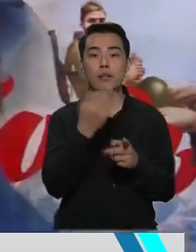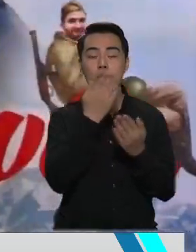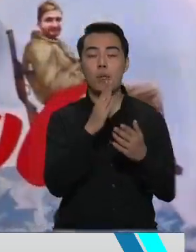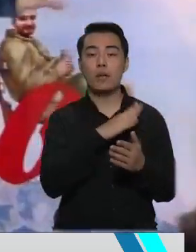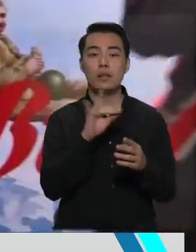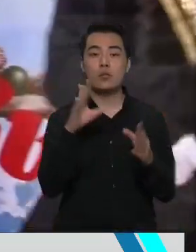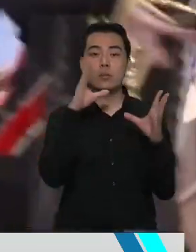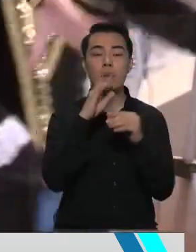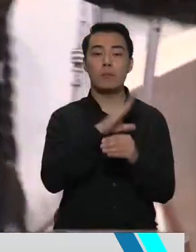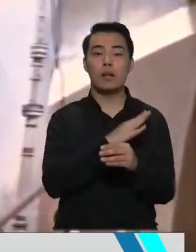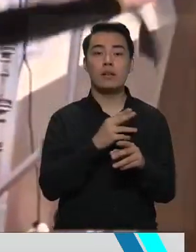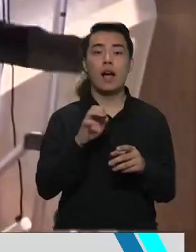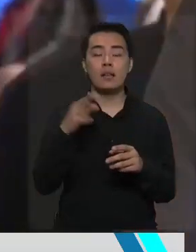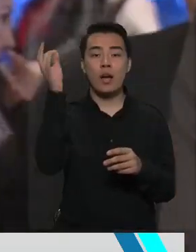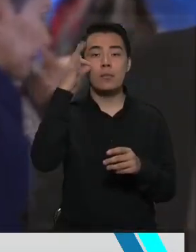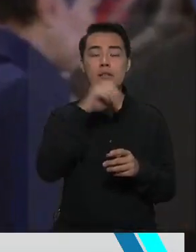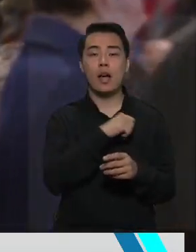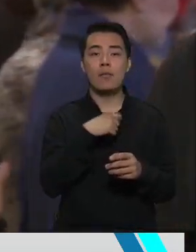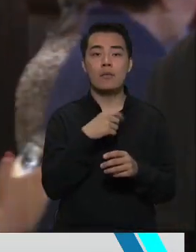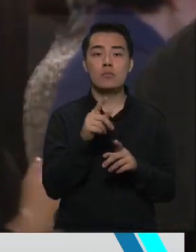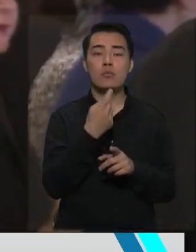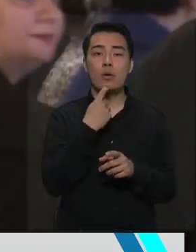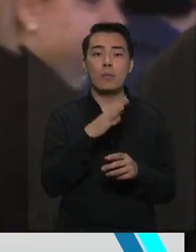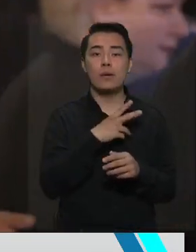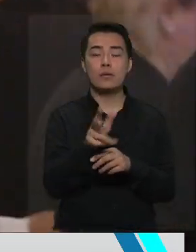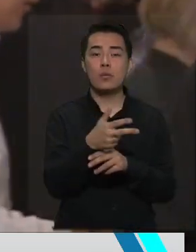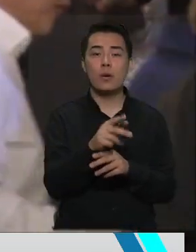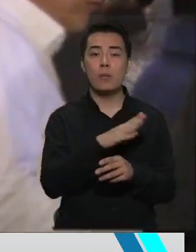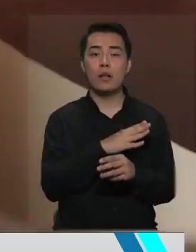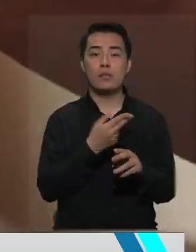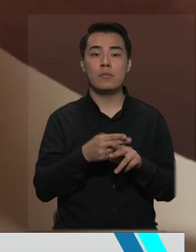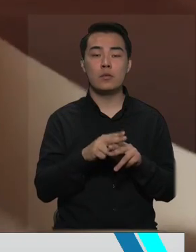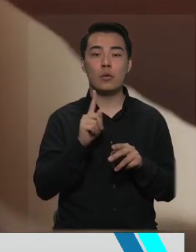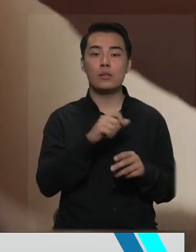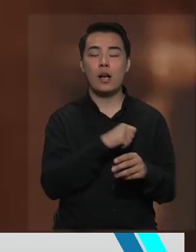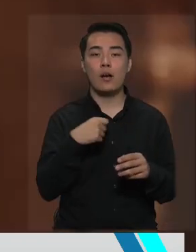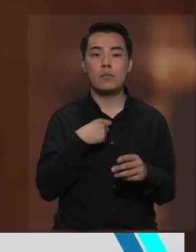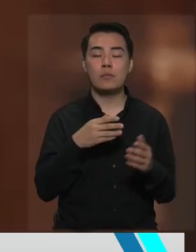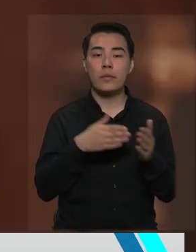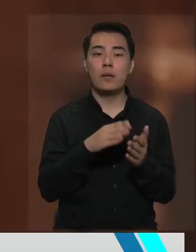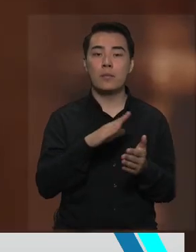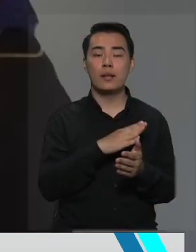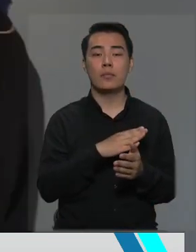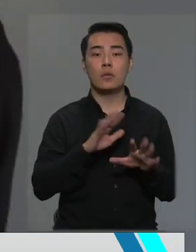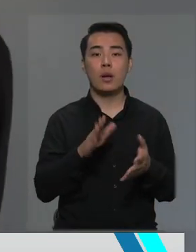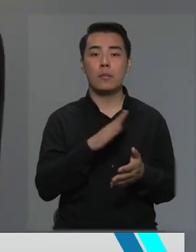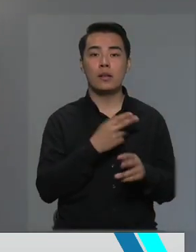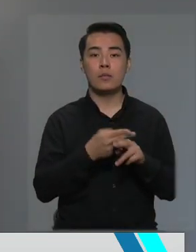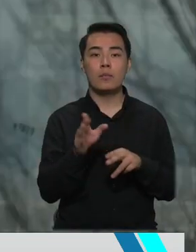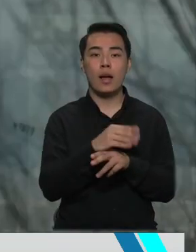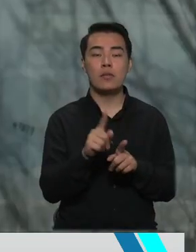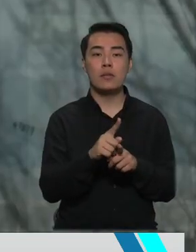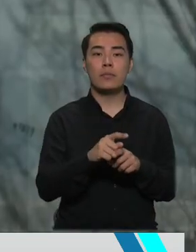с успехом Однако как вспоминают создатели фильма с трудностями в ходе съемочного процесса им все же пришлось столкнуться съемки проходили в условиях